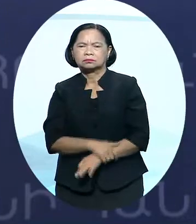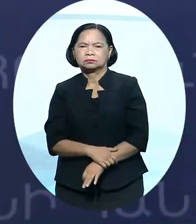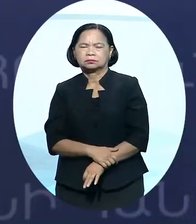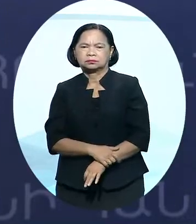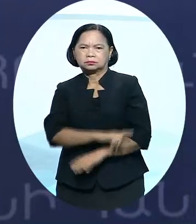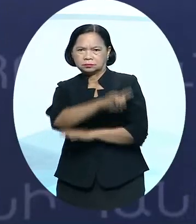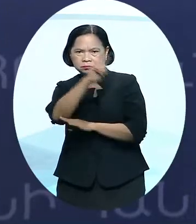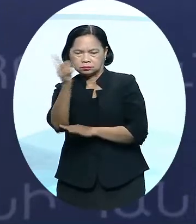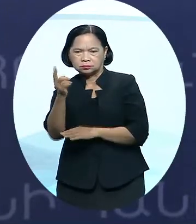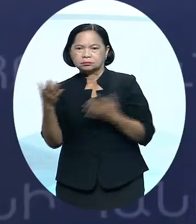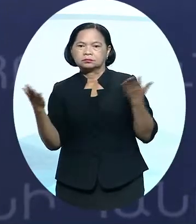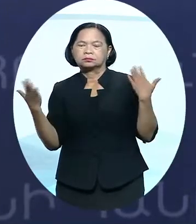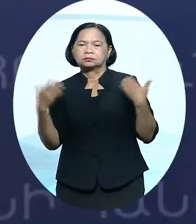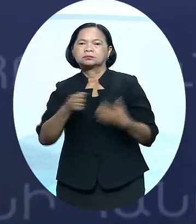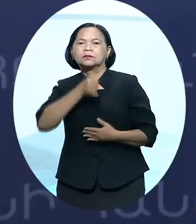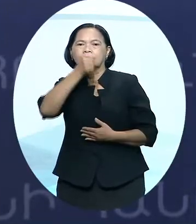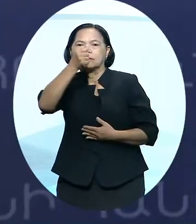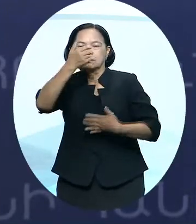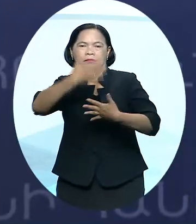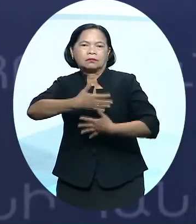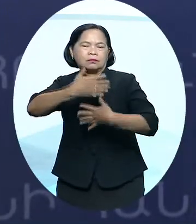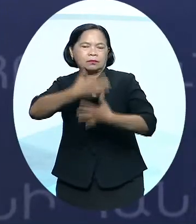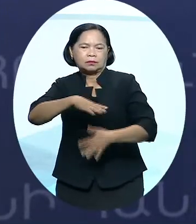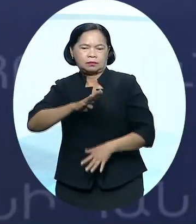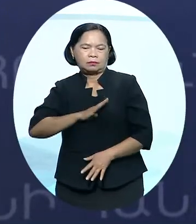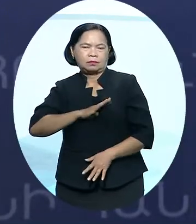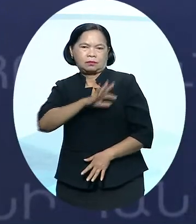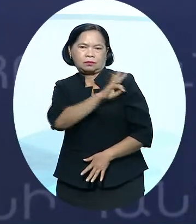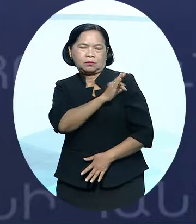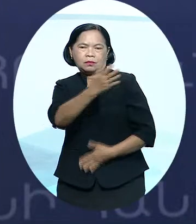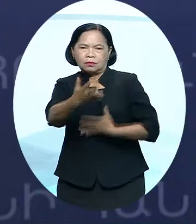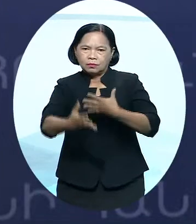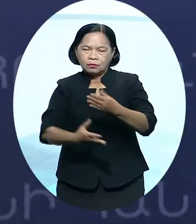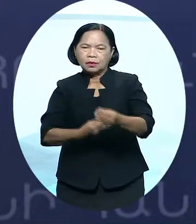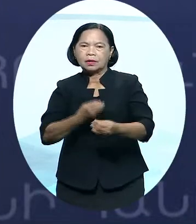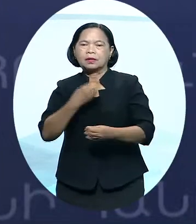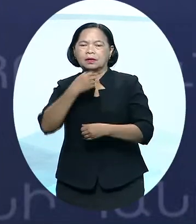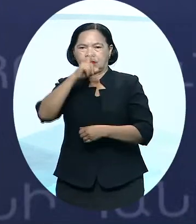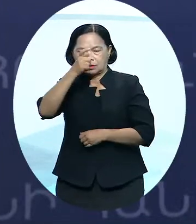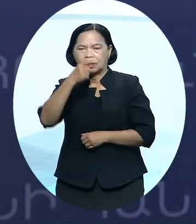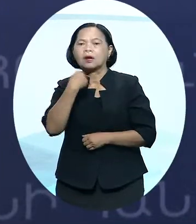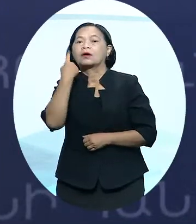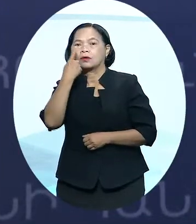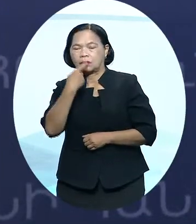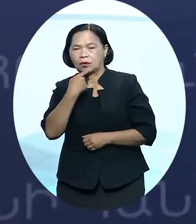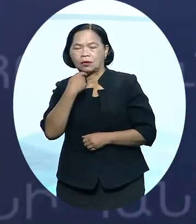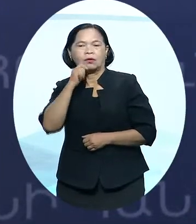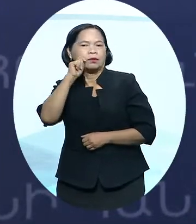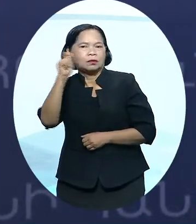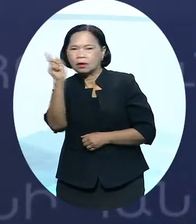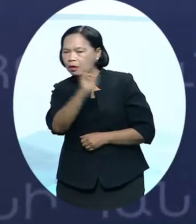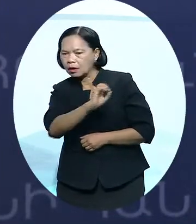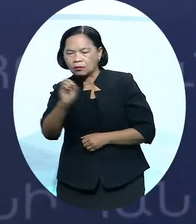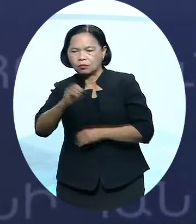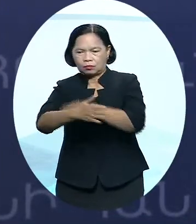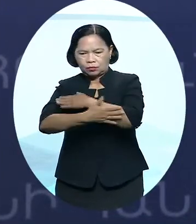cùng nghề cho là phỏng vấn kênh truyền hình Brazil một bộ trưởng ngoại giao Nga roadshow dàng giúp mấy tiếp tục là vũ khí của jaina không